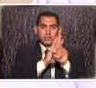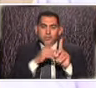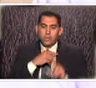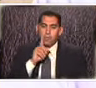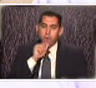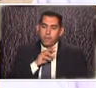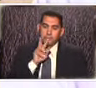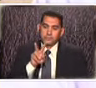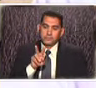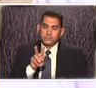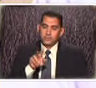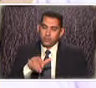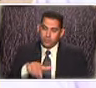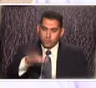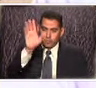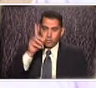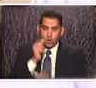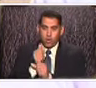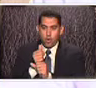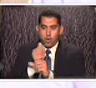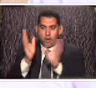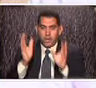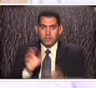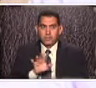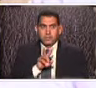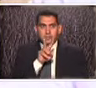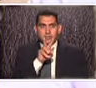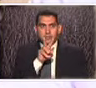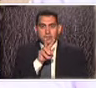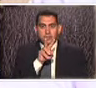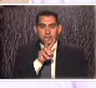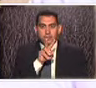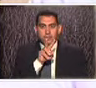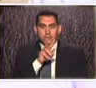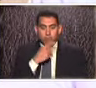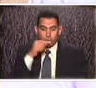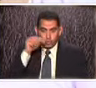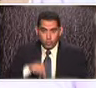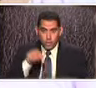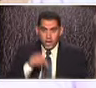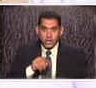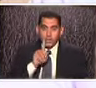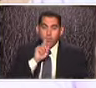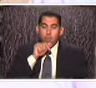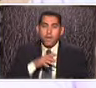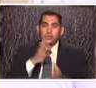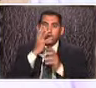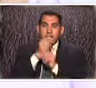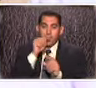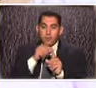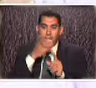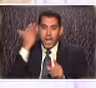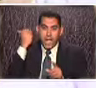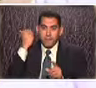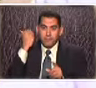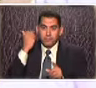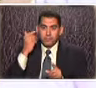اذهبوا فانتم الطلقاء هذه اللحظه نعم التي فيها امتزاج بين الواقعيه